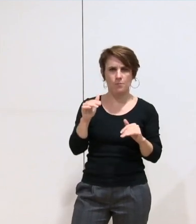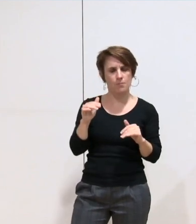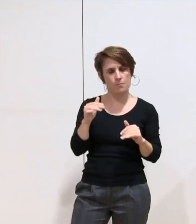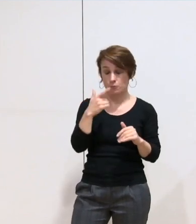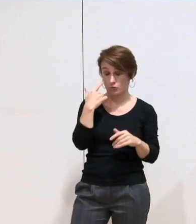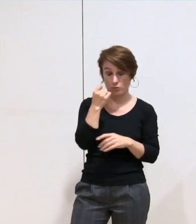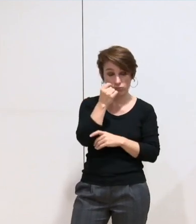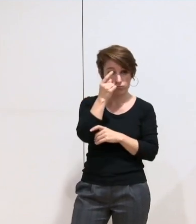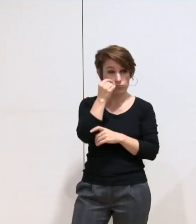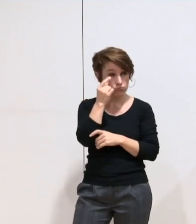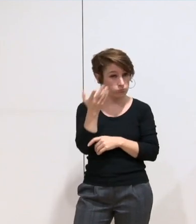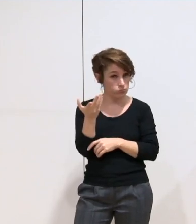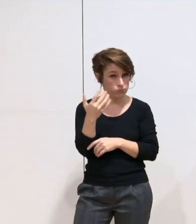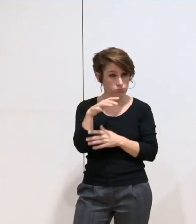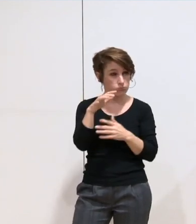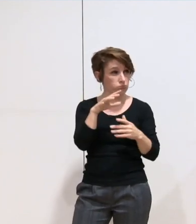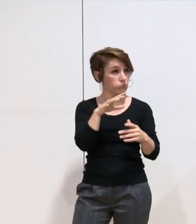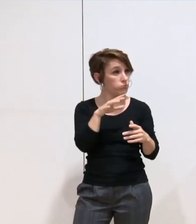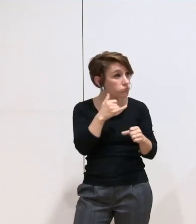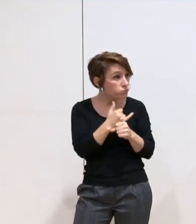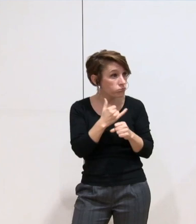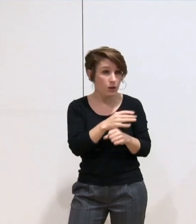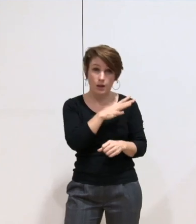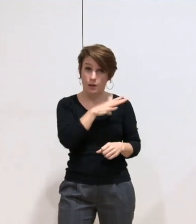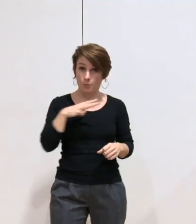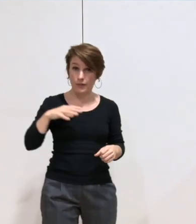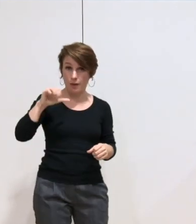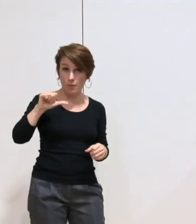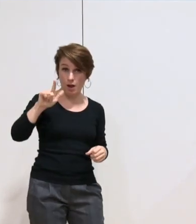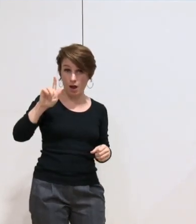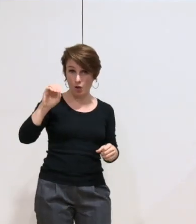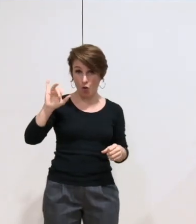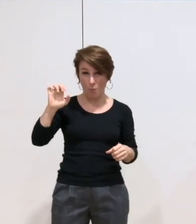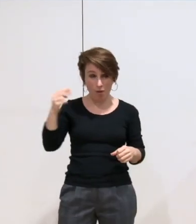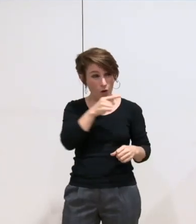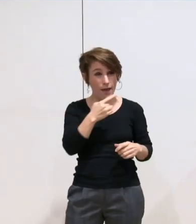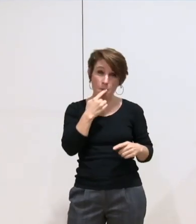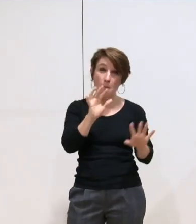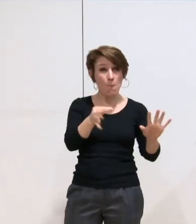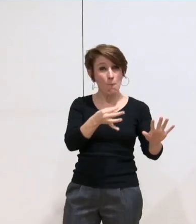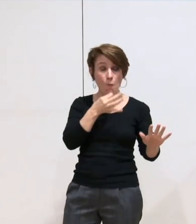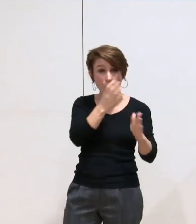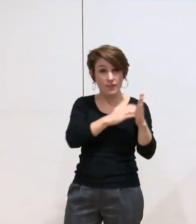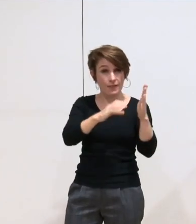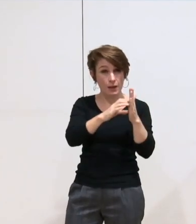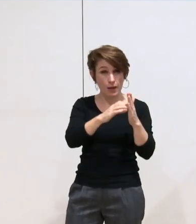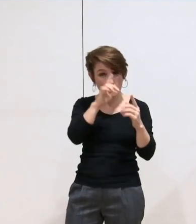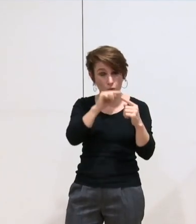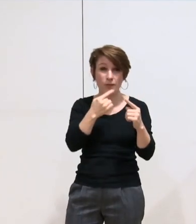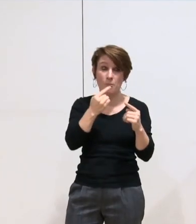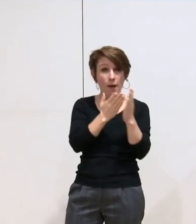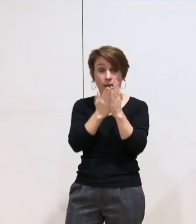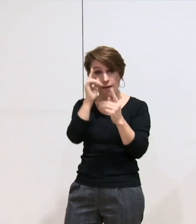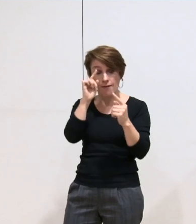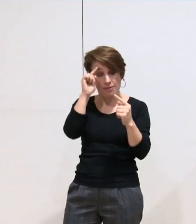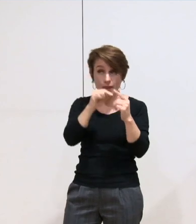que Madame Agobian aurait profité d'une délibération pour parler d'un sujet connexe. Vous venez exactement de faire la même chose en tant que